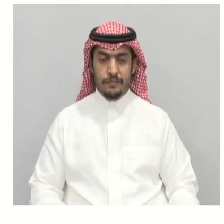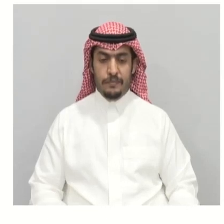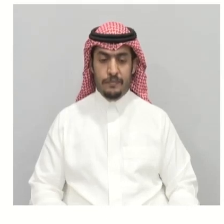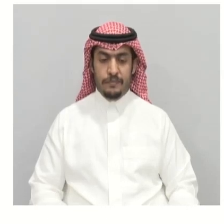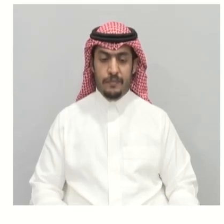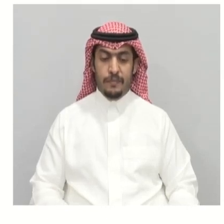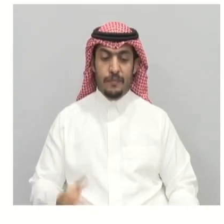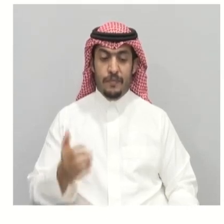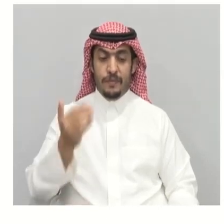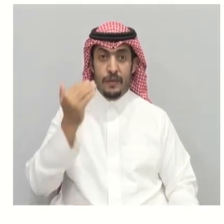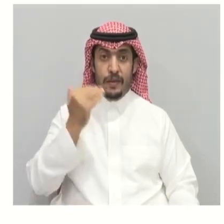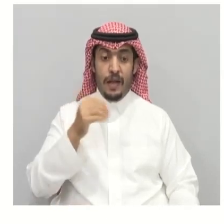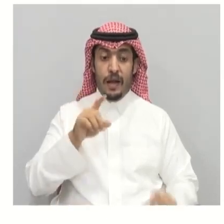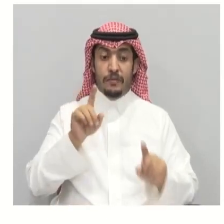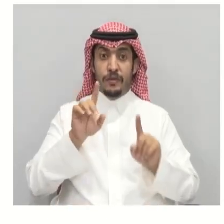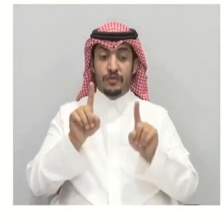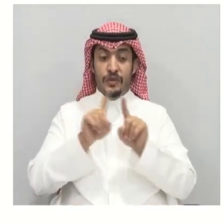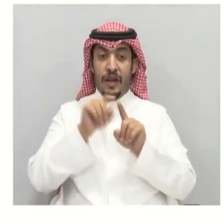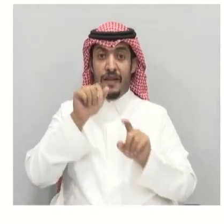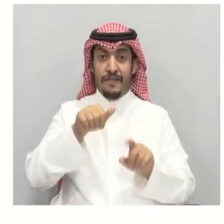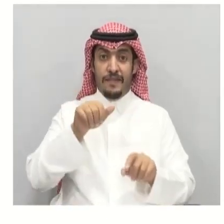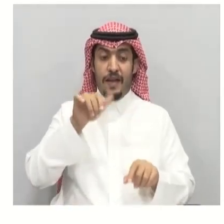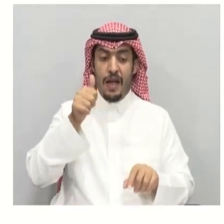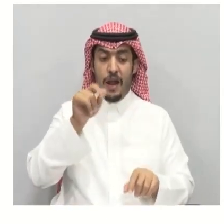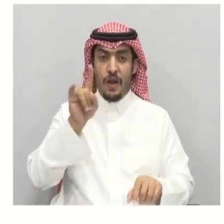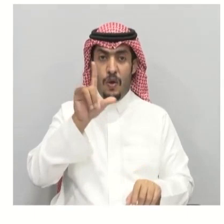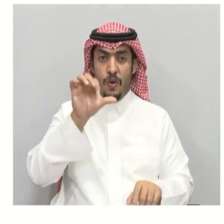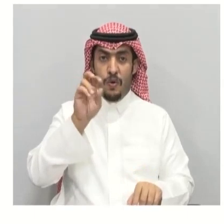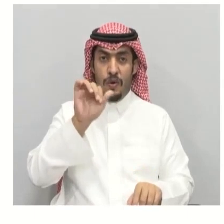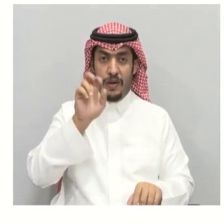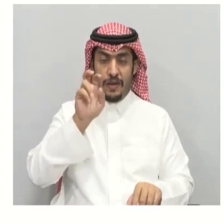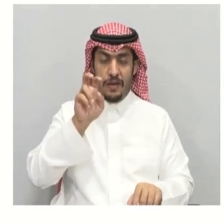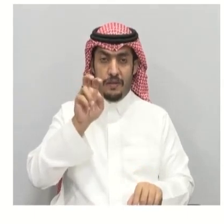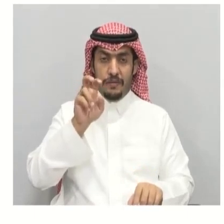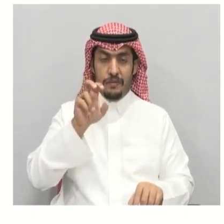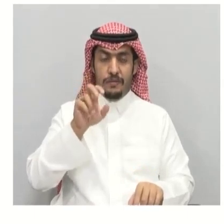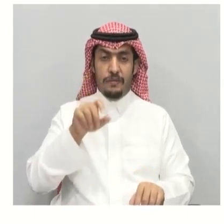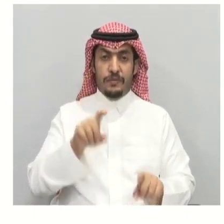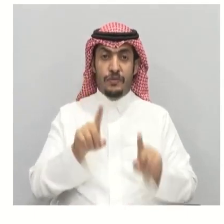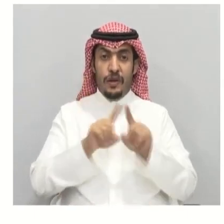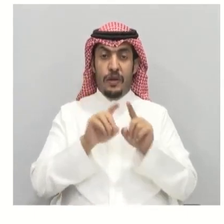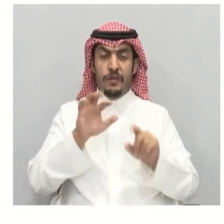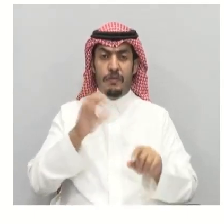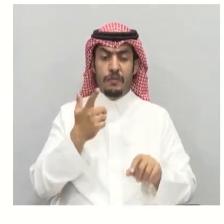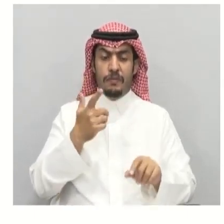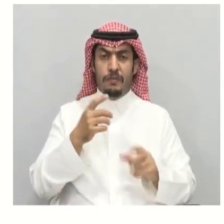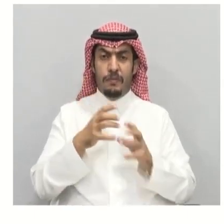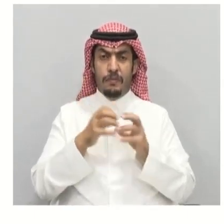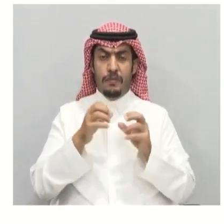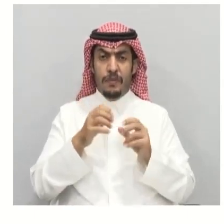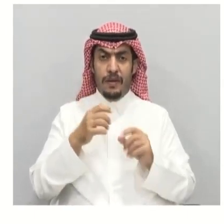اما الشرك الاكبر في الالوهيه اما الشرك الاكبر في الالوهيه فما معناه